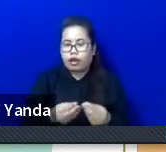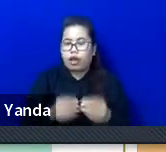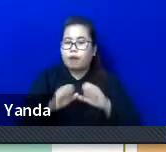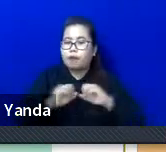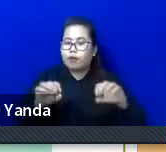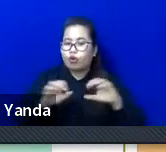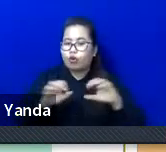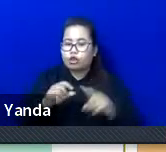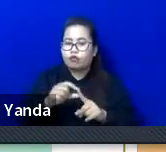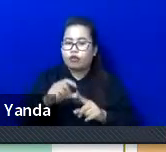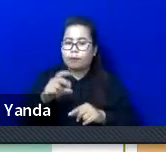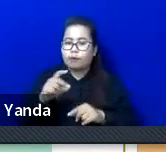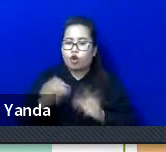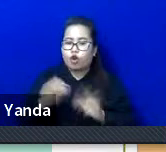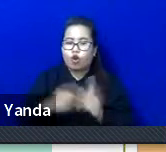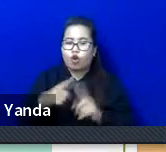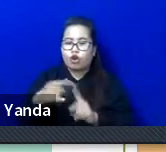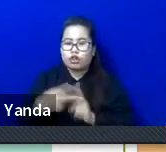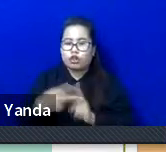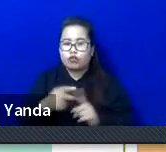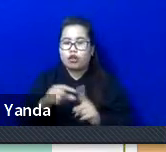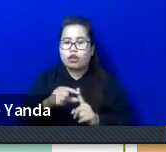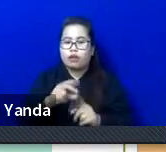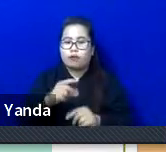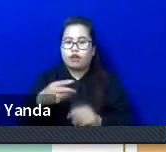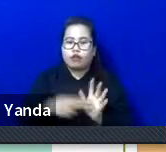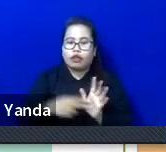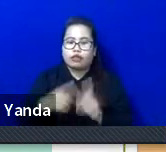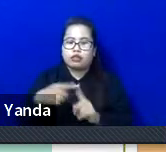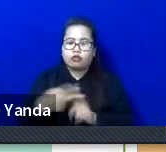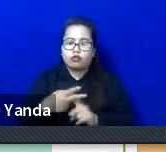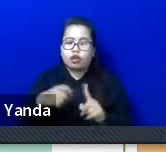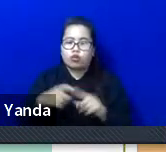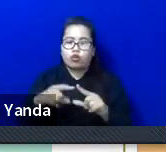promotif, preventif, kuratif, dan rehabilitatif.